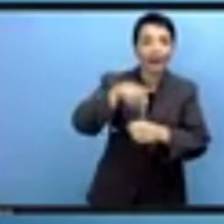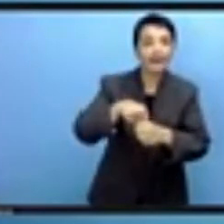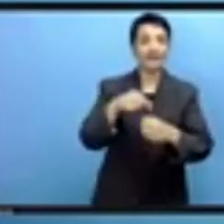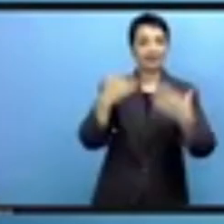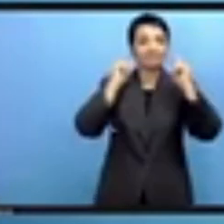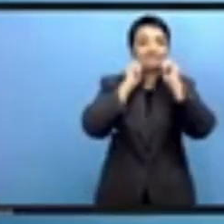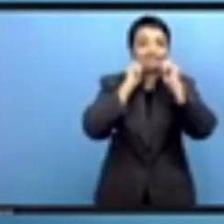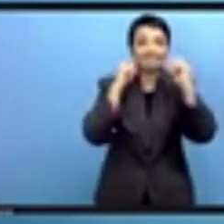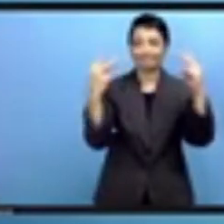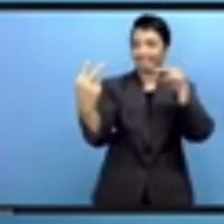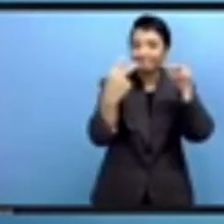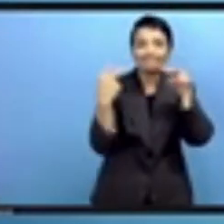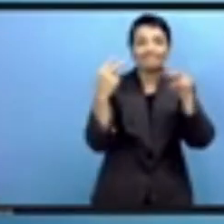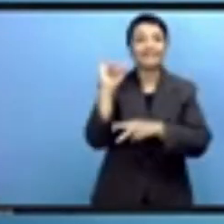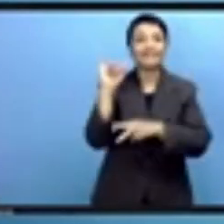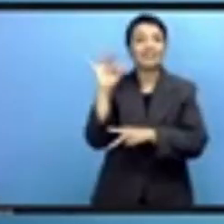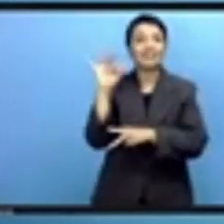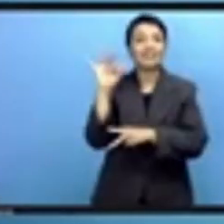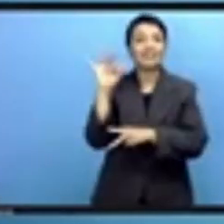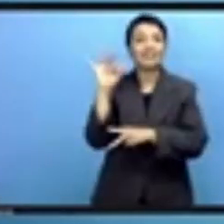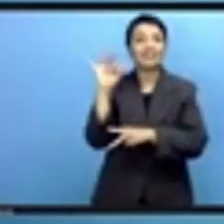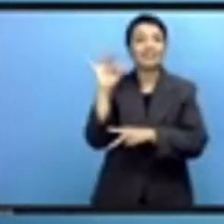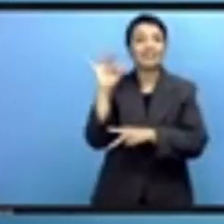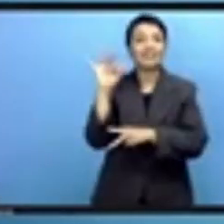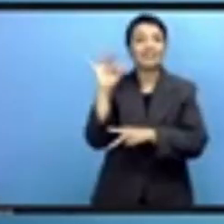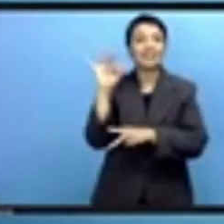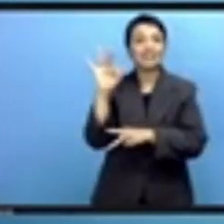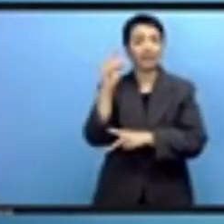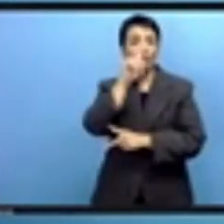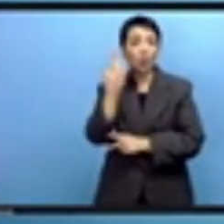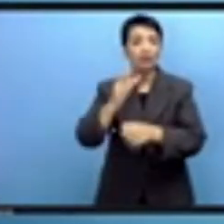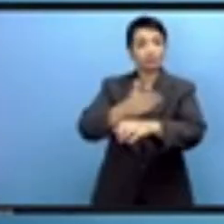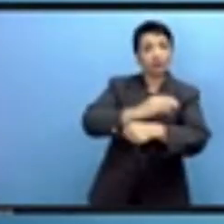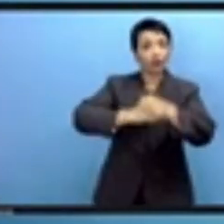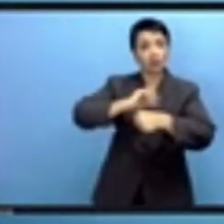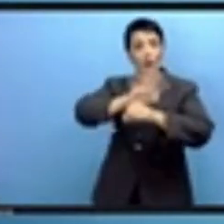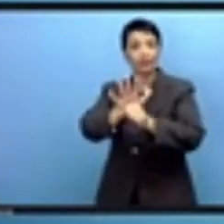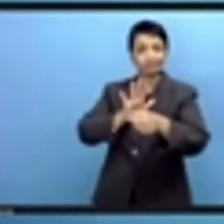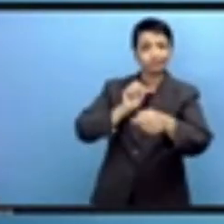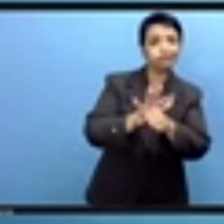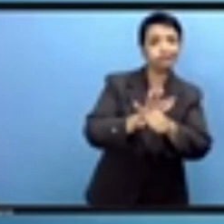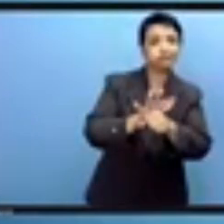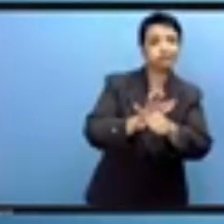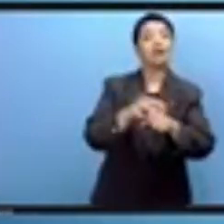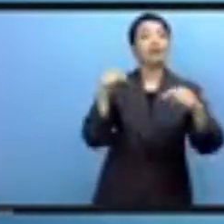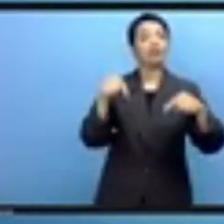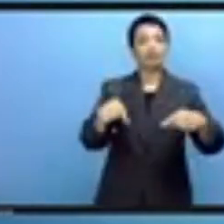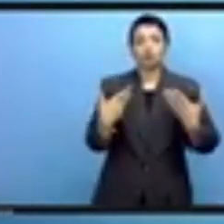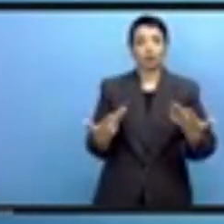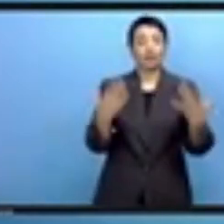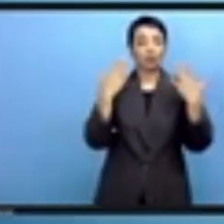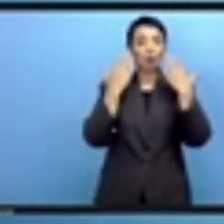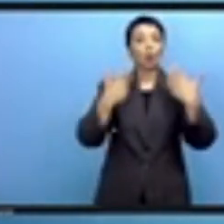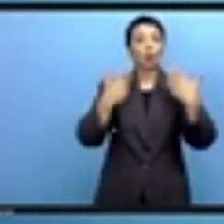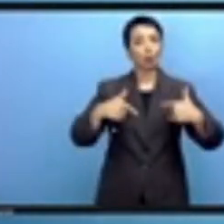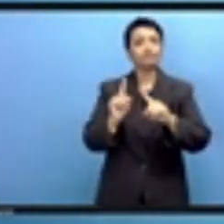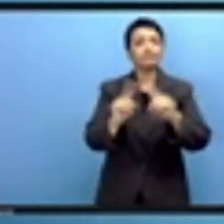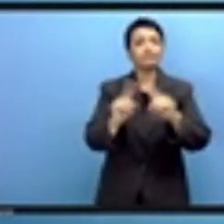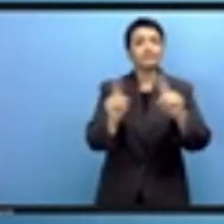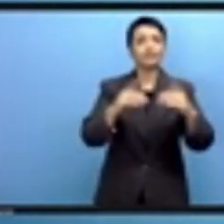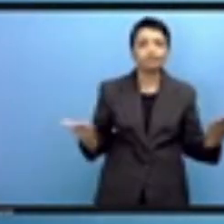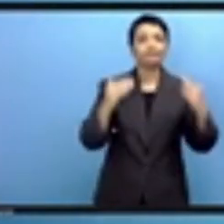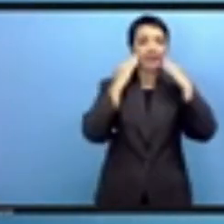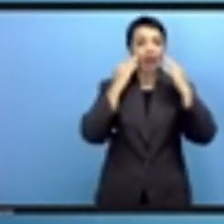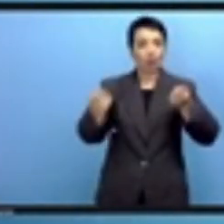是在新冠疫情之后我们第一次出席在现场的 IGF 的论坛，